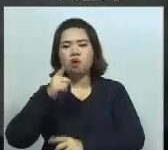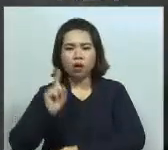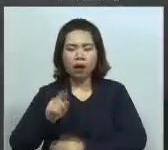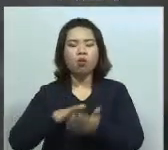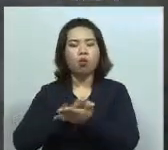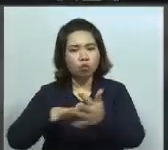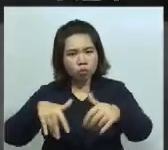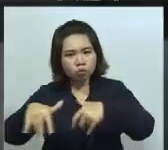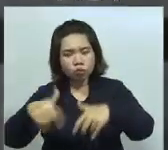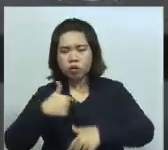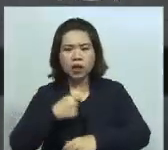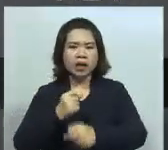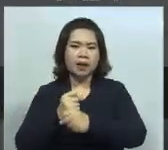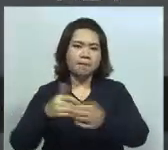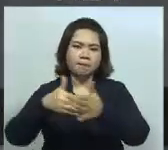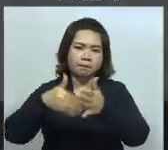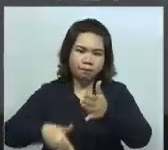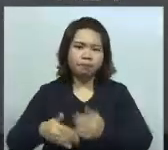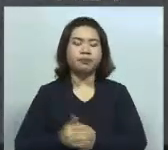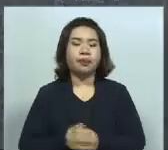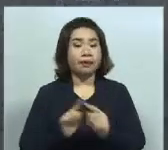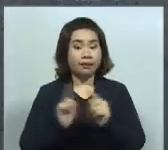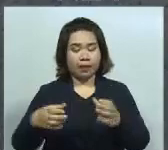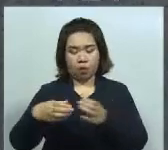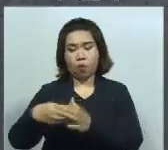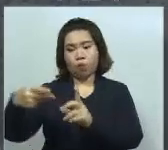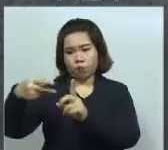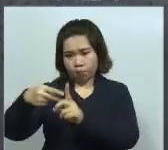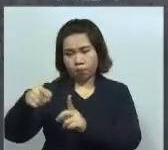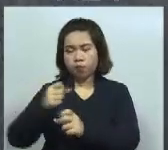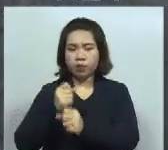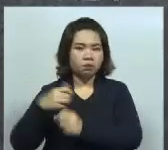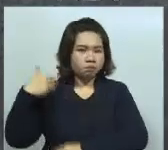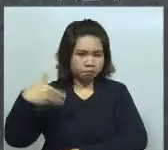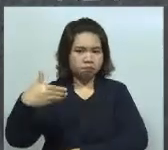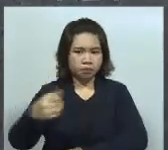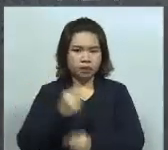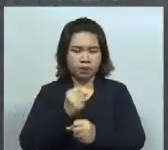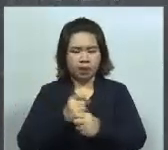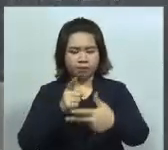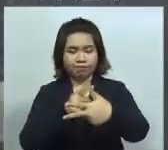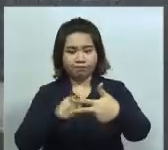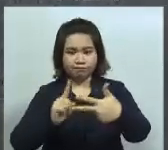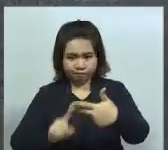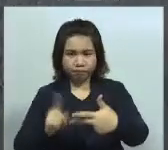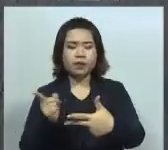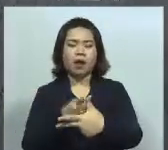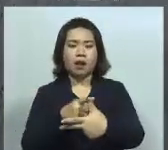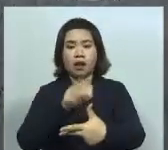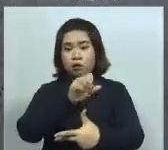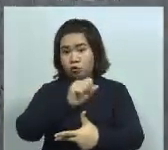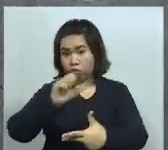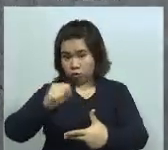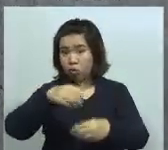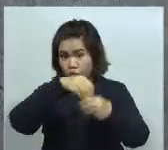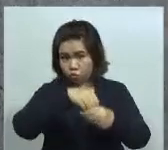นที่ทำภารกิจไม่สำเร็จแต่ในส่วนของพรรคอนาคตใหม่ก็จะเดินหน้าทำภารกิจใน3ส่วนส่วนแรกส.ส.ในสภ